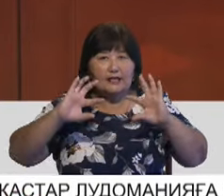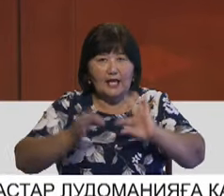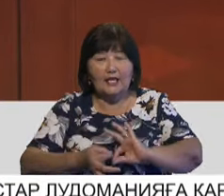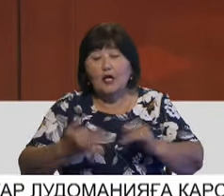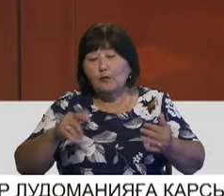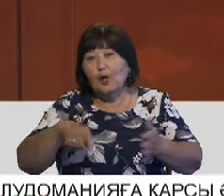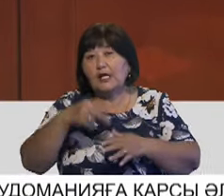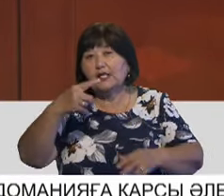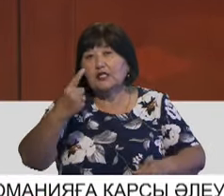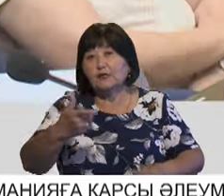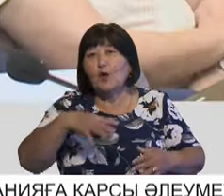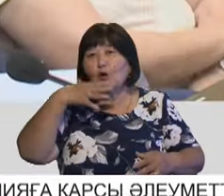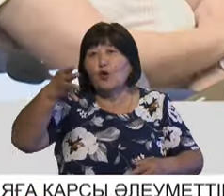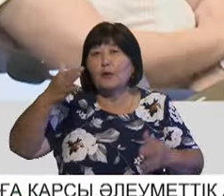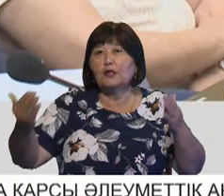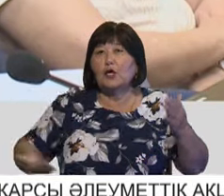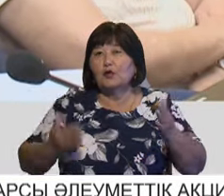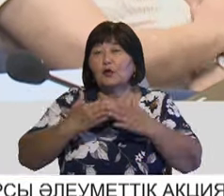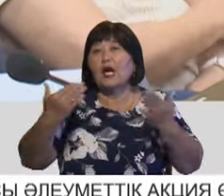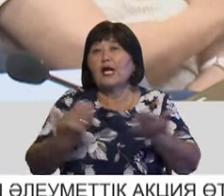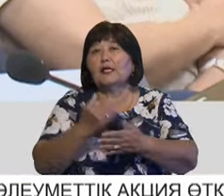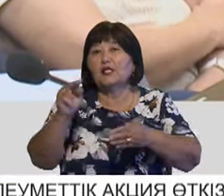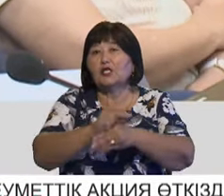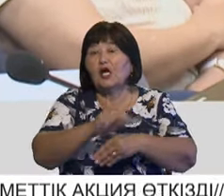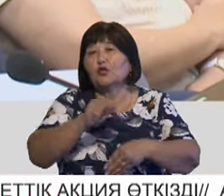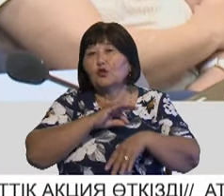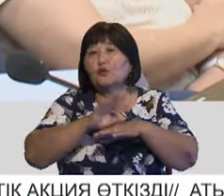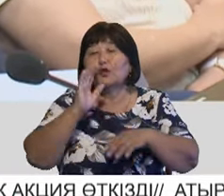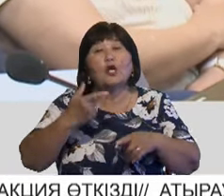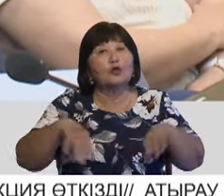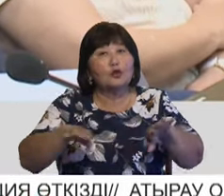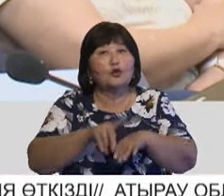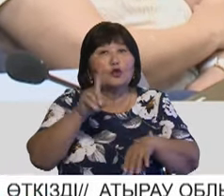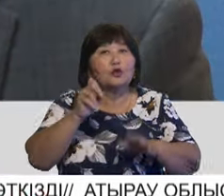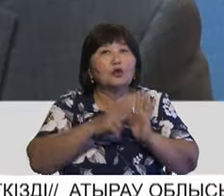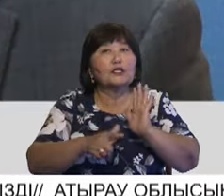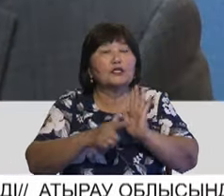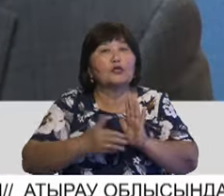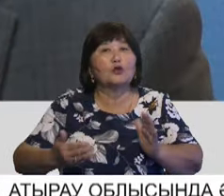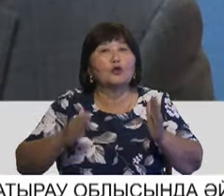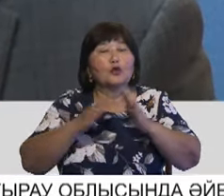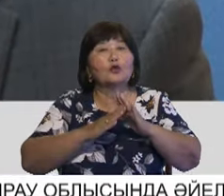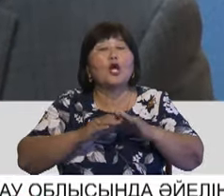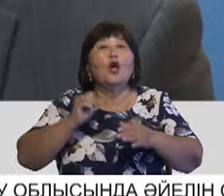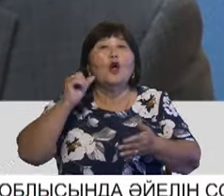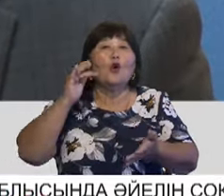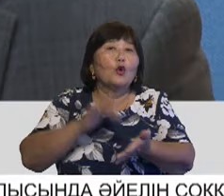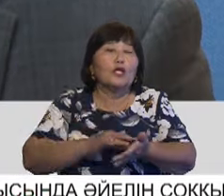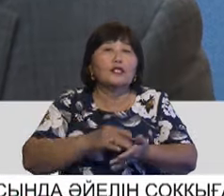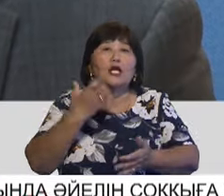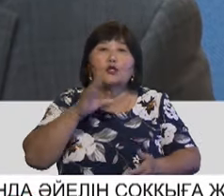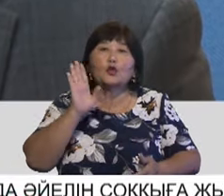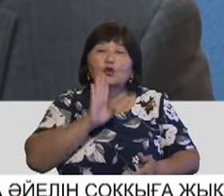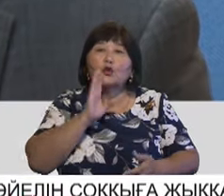Биыл қалада 21 көпқабатты тұрғын үйге қайта жаңғырту жұмыстары жүргізіледі. Сондай-ақ 187 тұрғын үй орталықтандырылған ыстық су